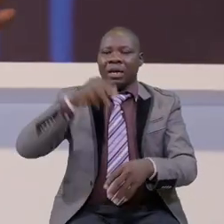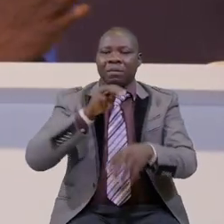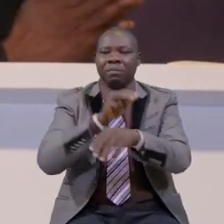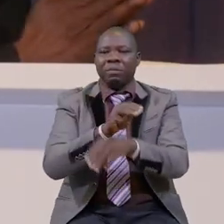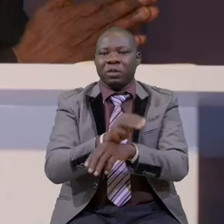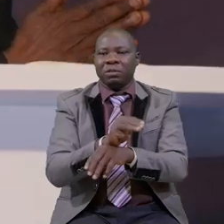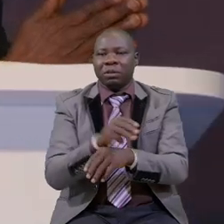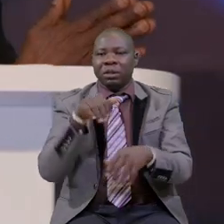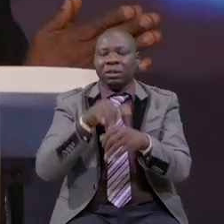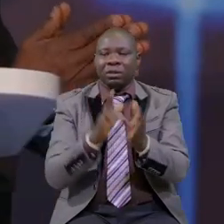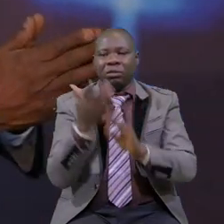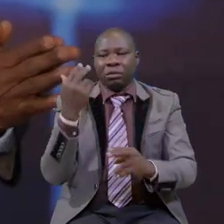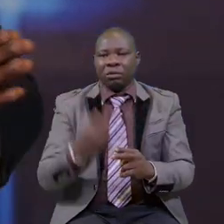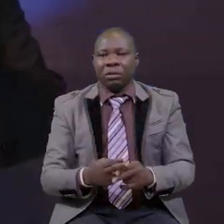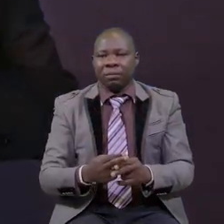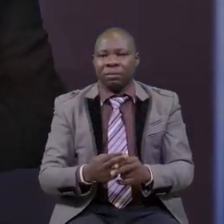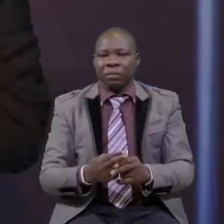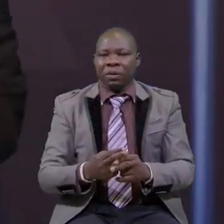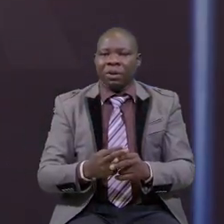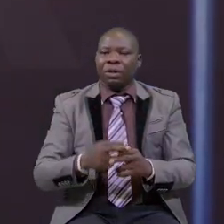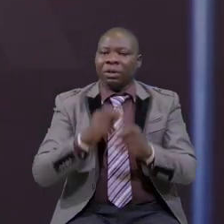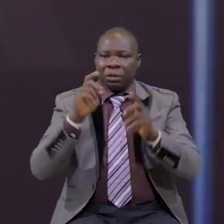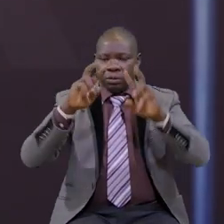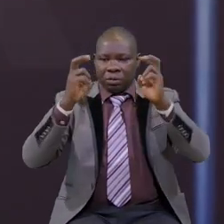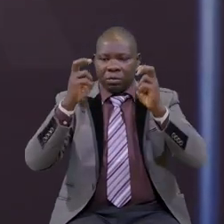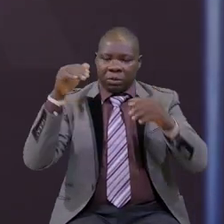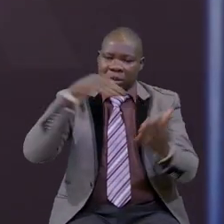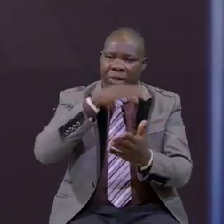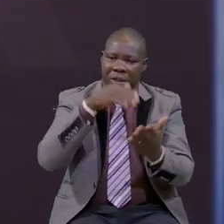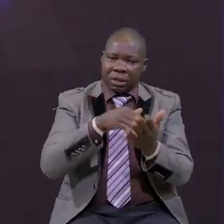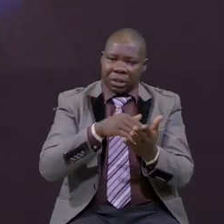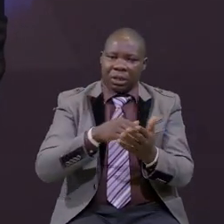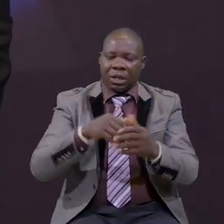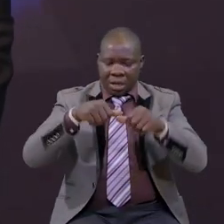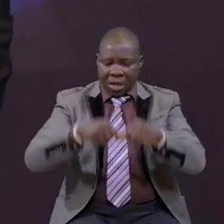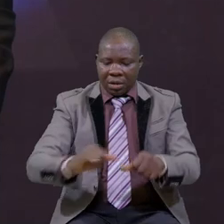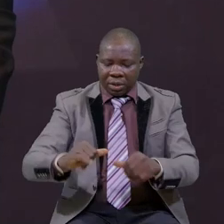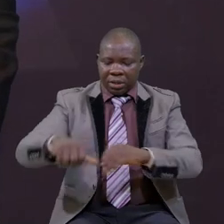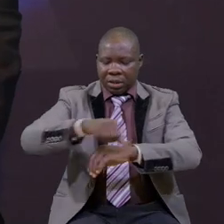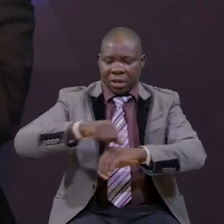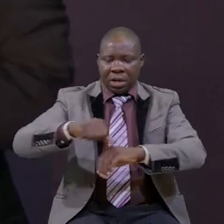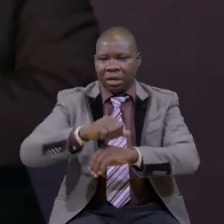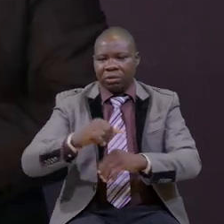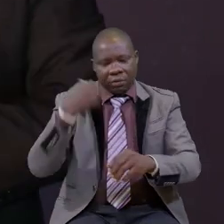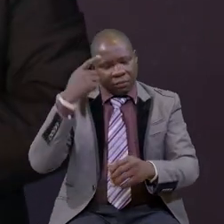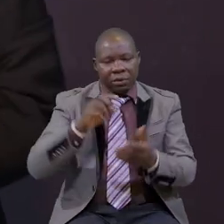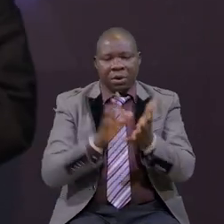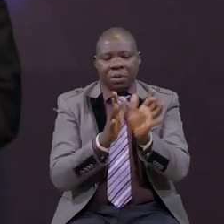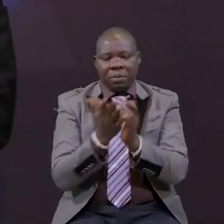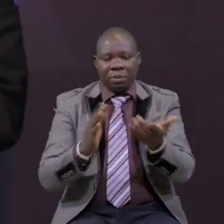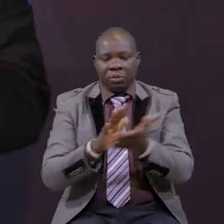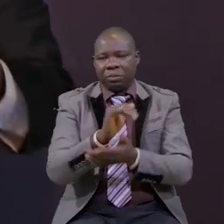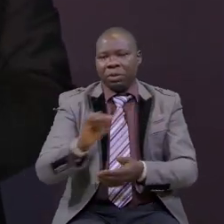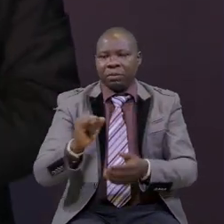donc, comme je l'ai dit, l'onction permanente pour les ministres qui croient en la Bible.